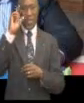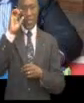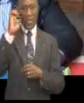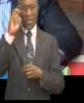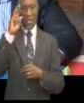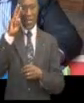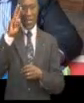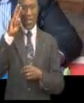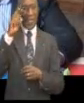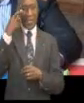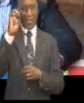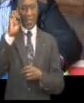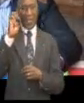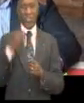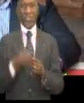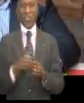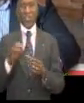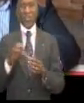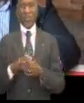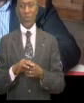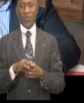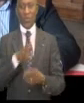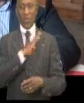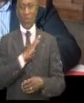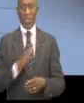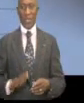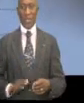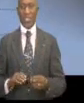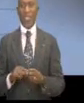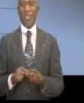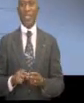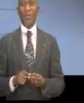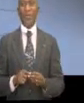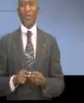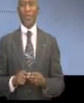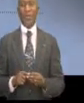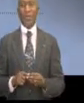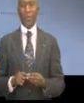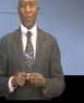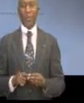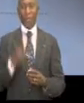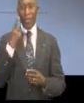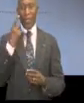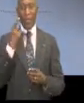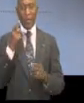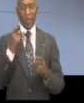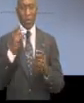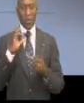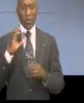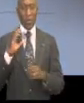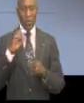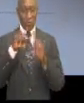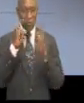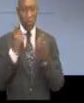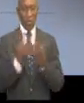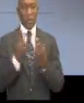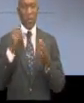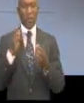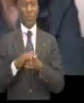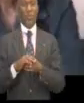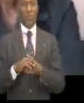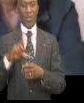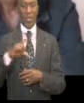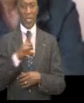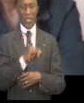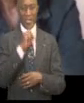leurs préposés au service de l'état civil séjournent à Lubumbashi pour améliorer tant soit peu leur formation par rapport à